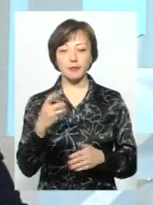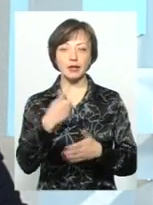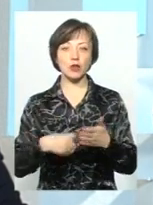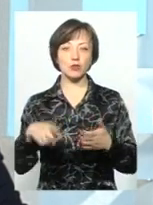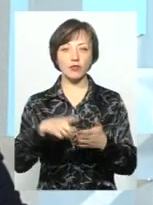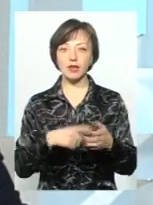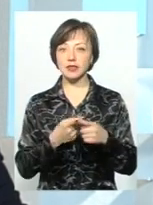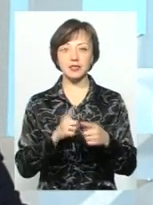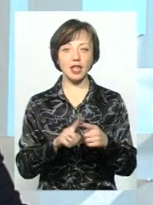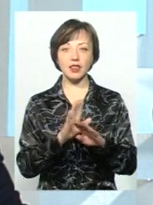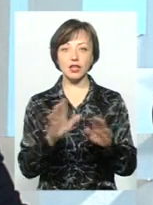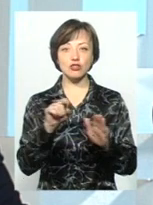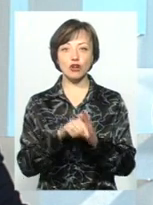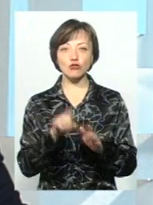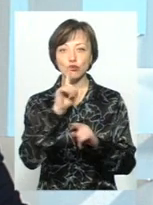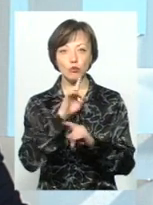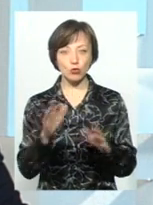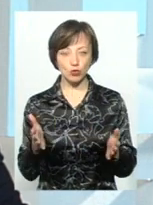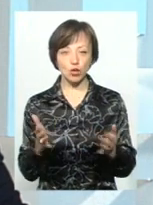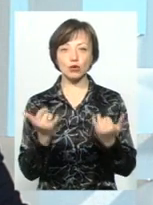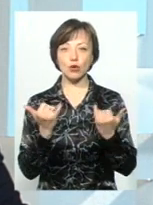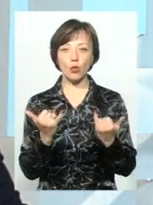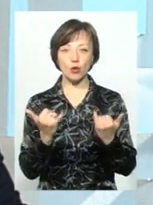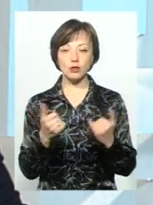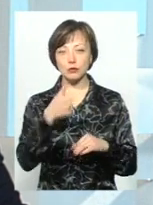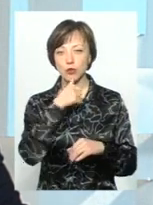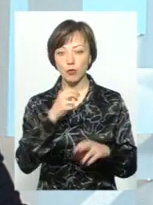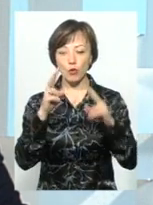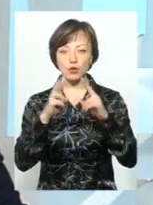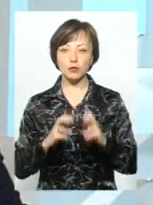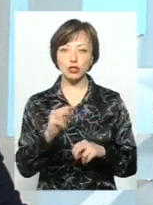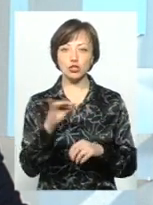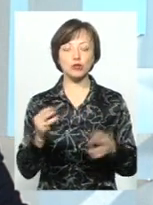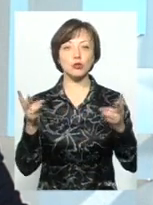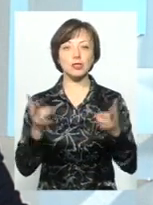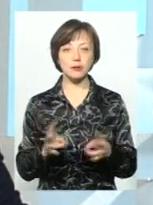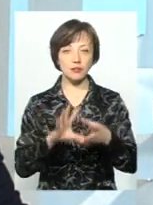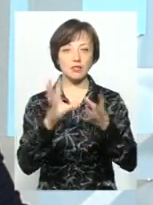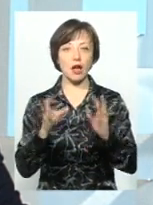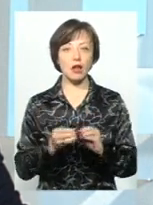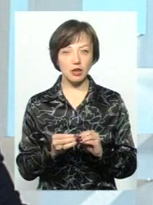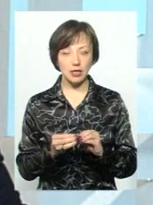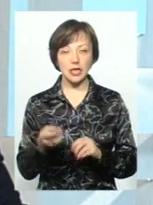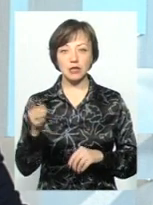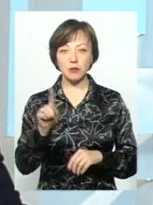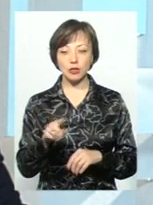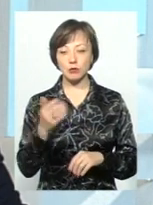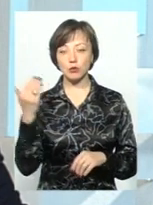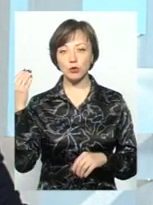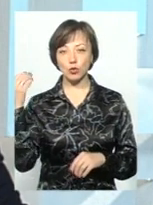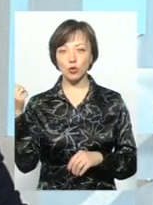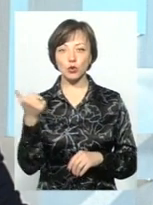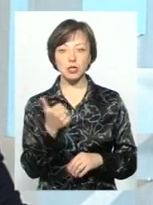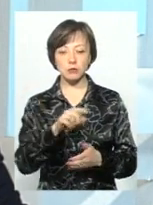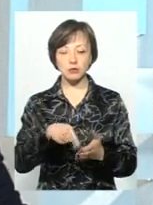скасували, але це не означає, що її не буде. Сьогодні ми спробуємо розібратися, чи потрібно нам взагалі. Тим паче, минулого тижня